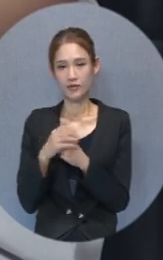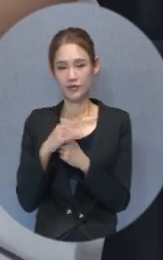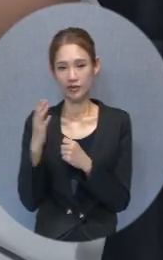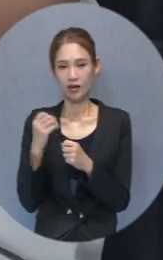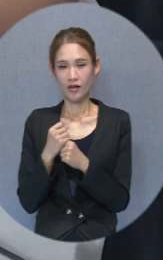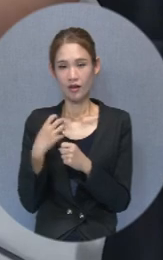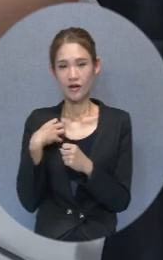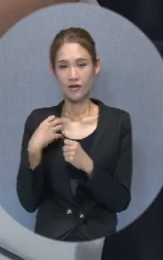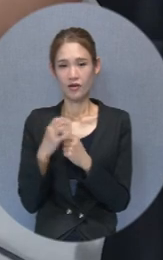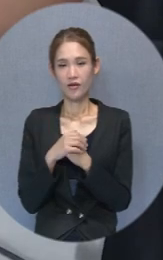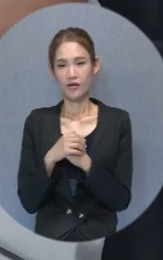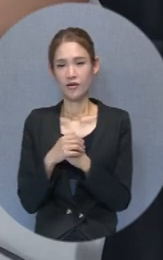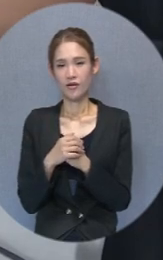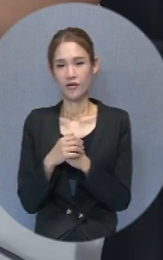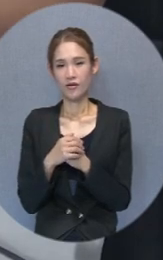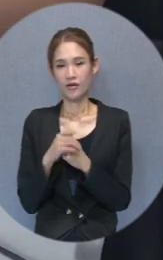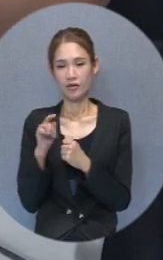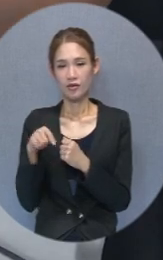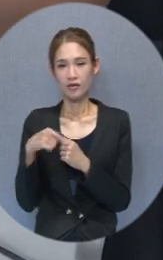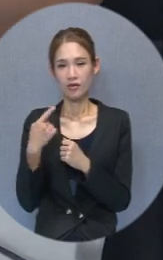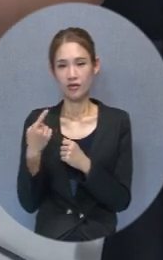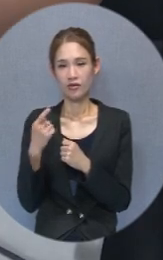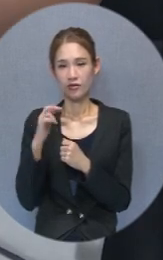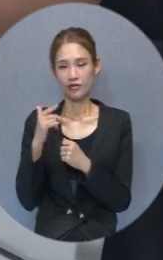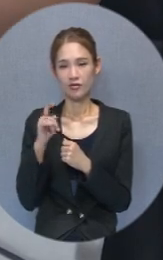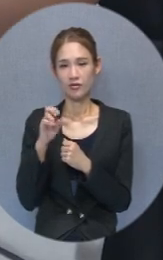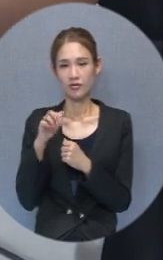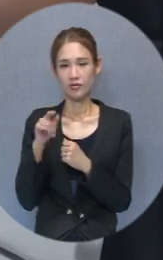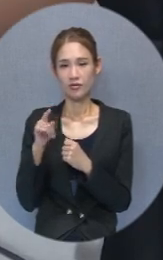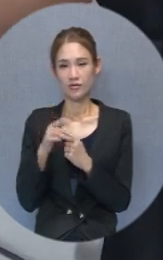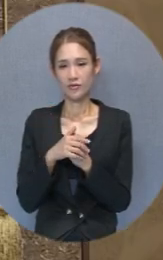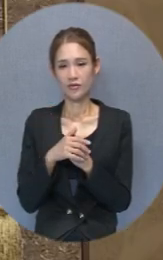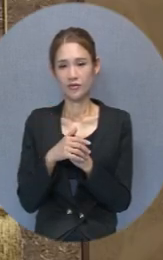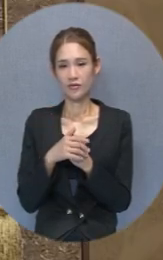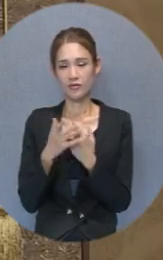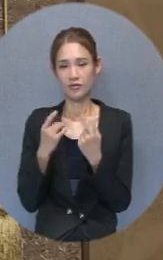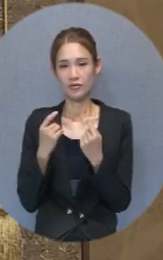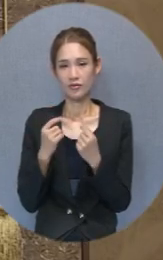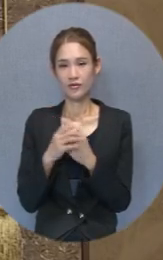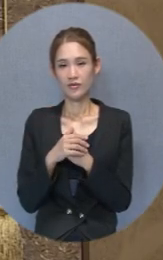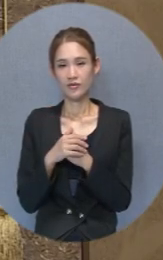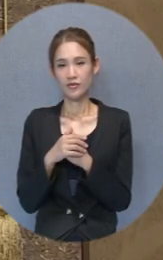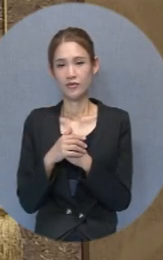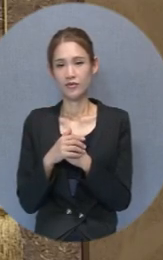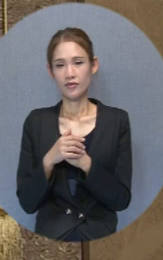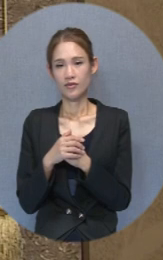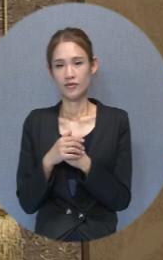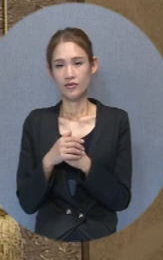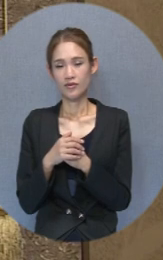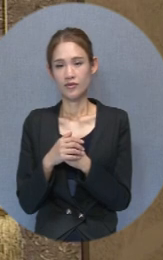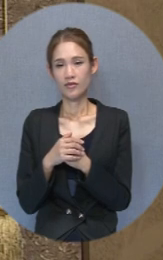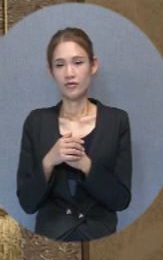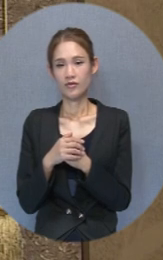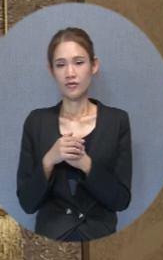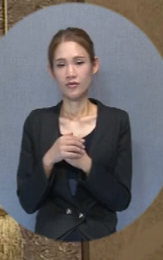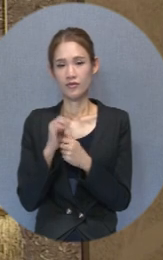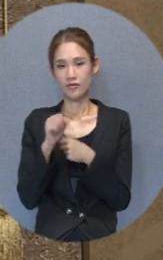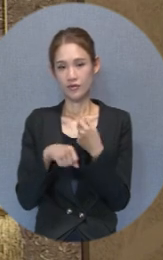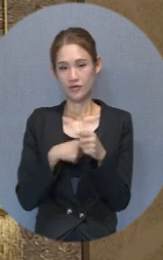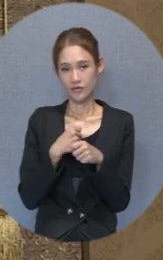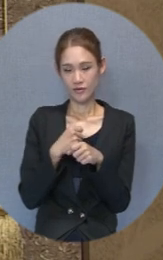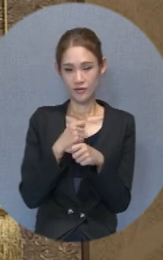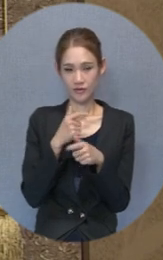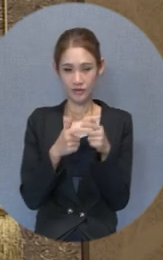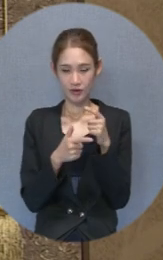그죠? 네. 있고 이제 뒤에는 이제 점자가 너무 귀엽다. 이렇게 있어요. 이제 이거가 동물,